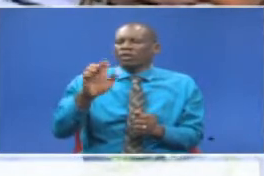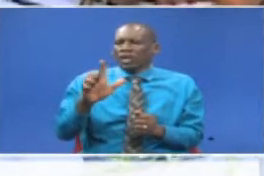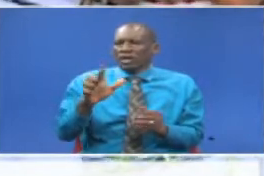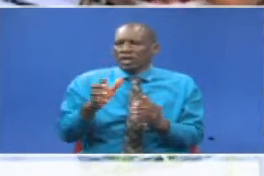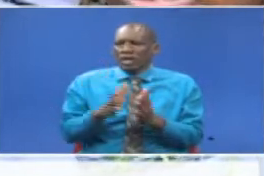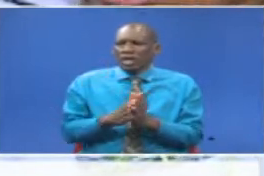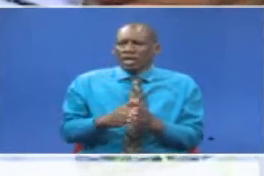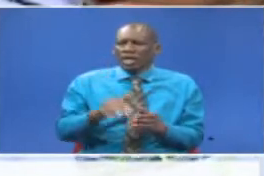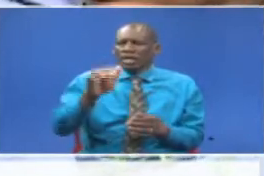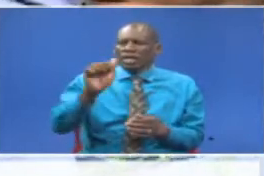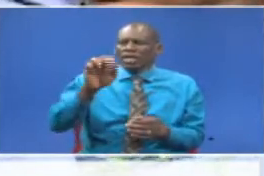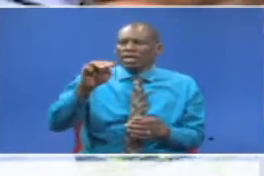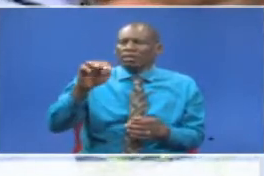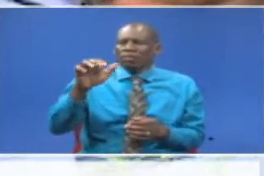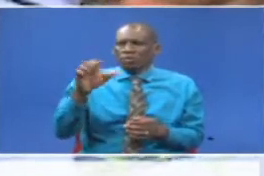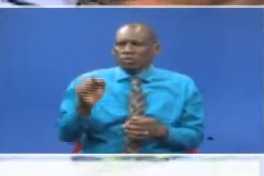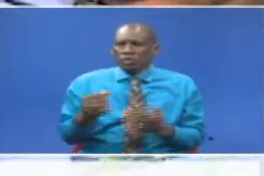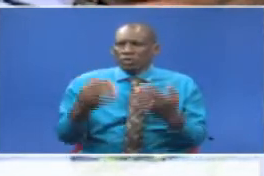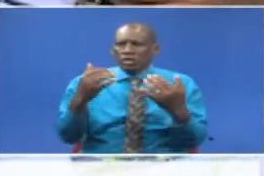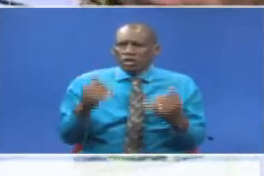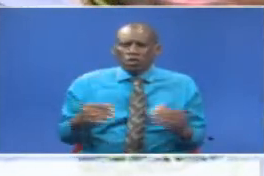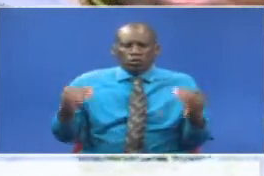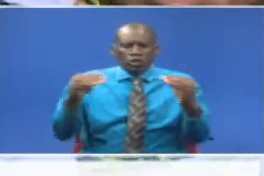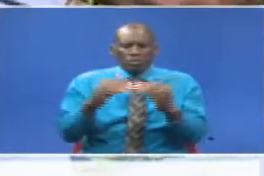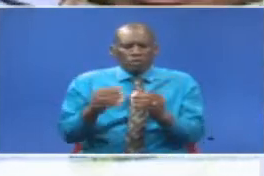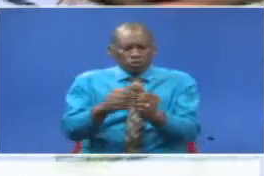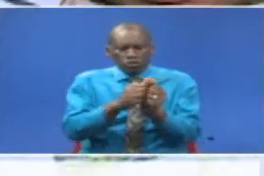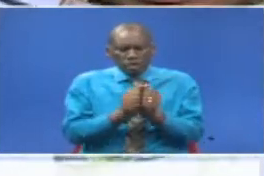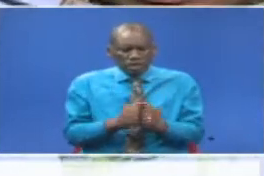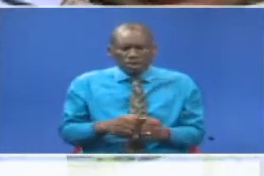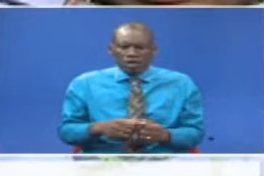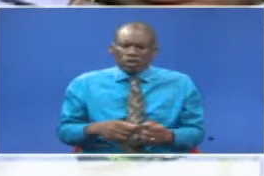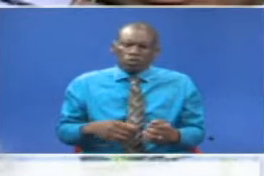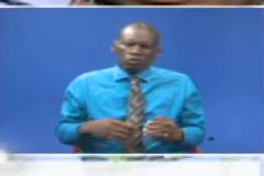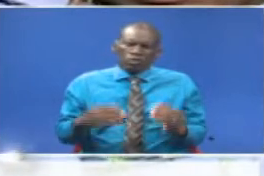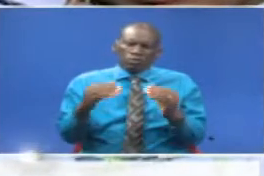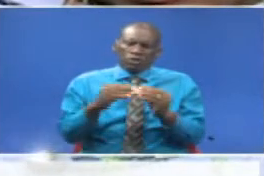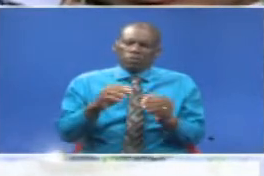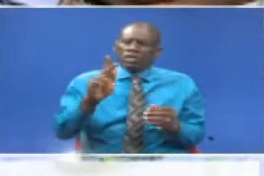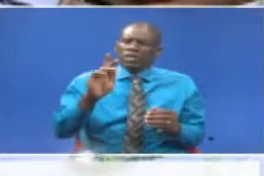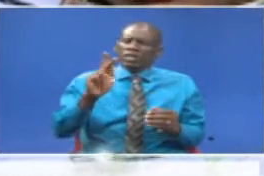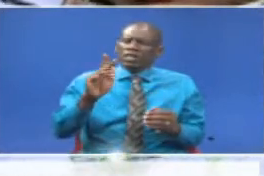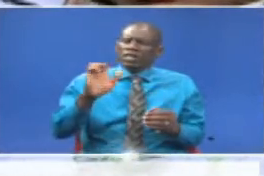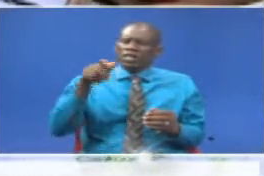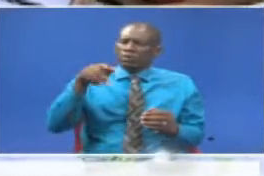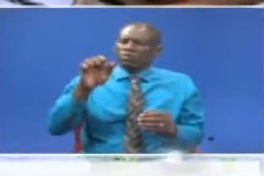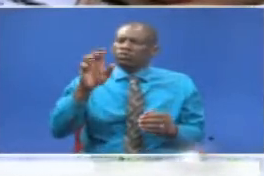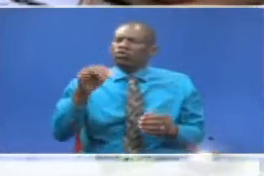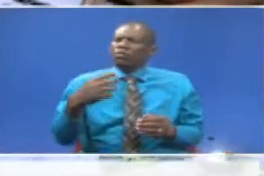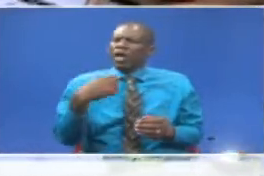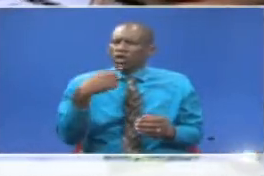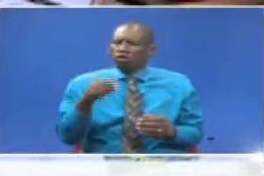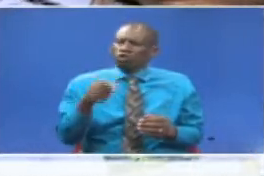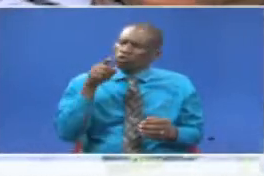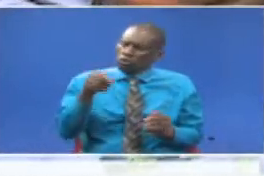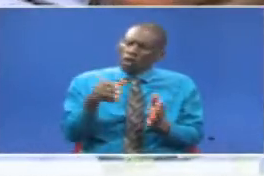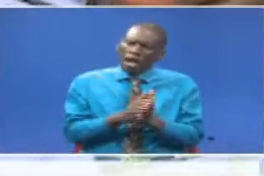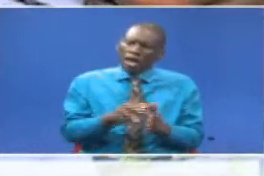wa Kapsabet. Sasa tukakutana, tukasimama na Kiptum na nikamueleza Kiptum, wewe na Kamorer